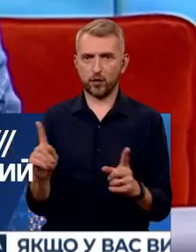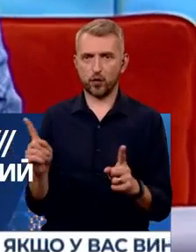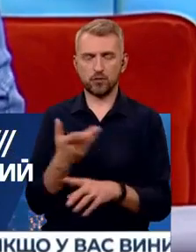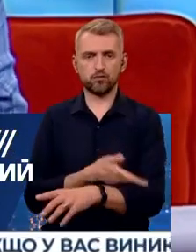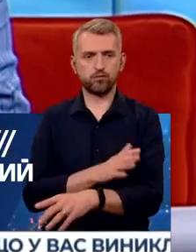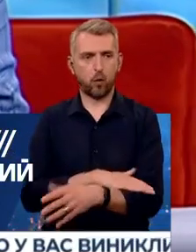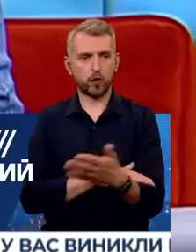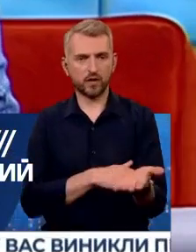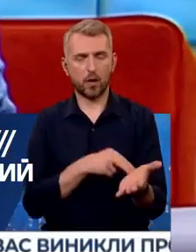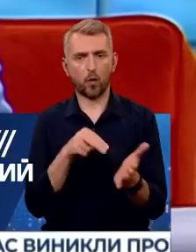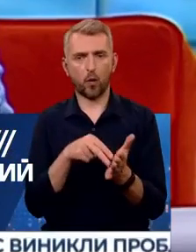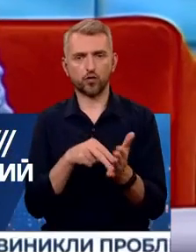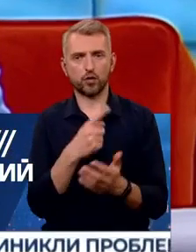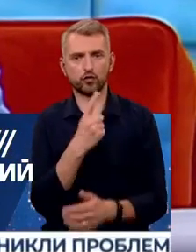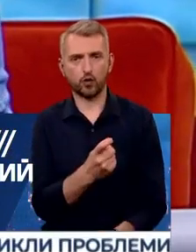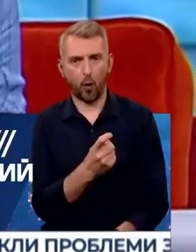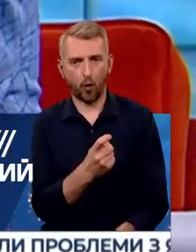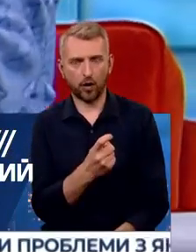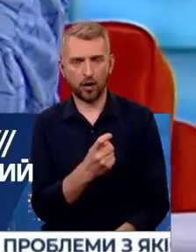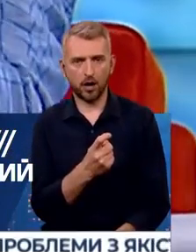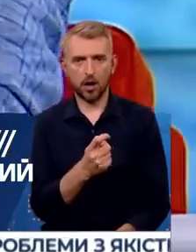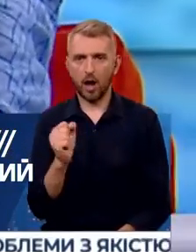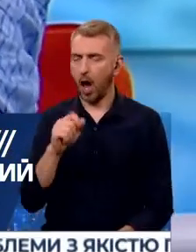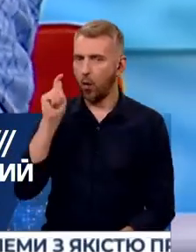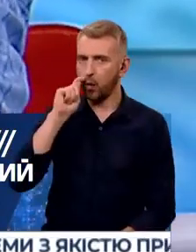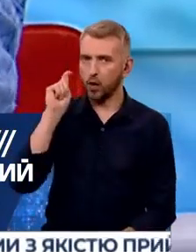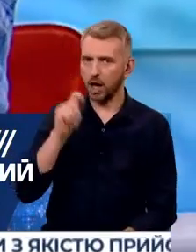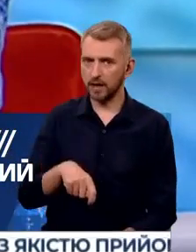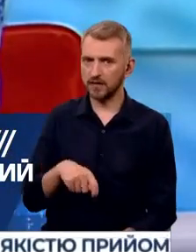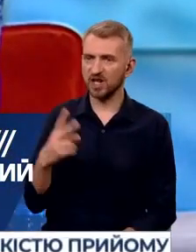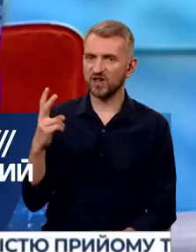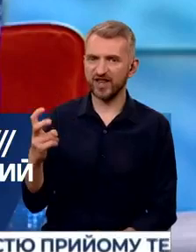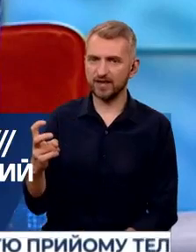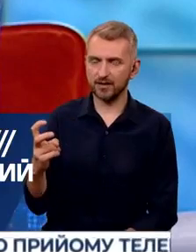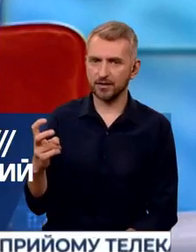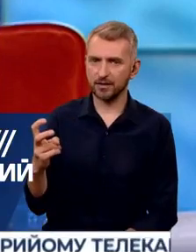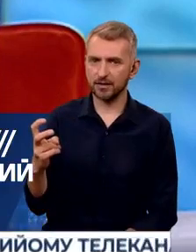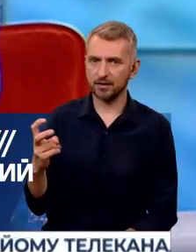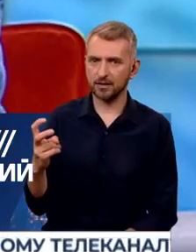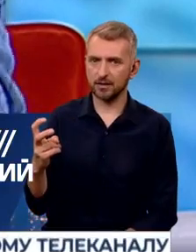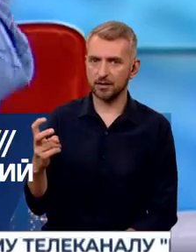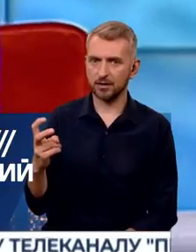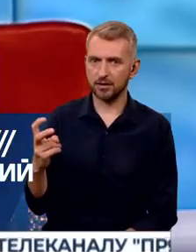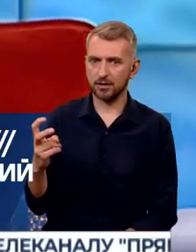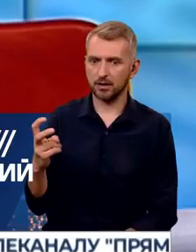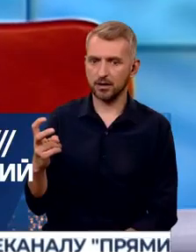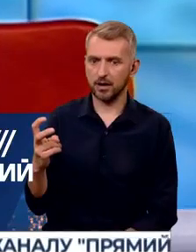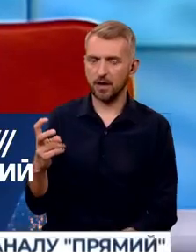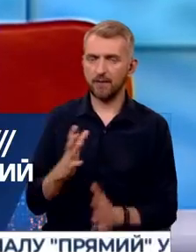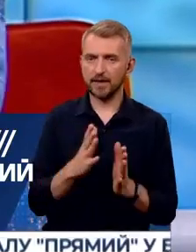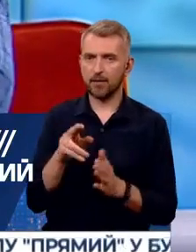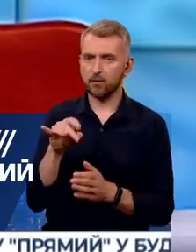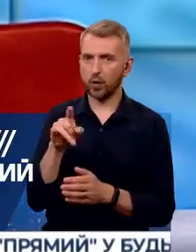польське коштує 100, а українське 200 в системі